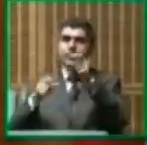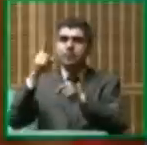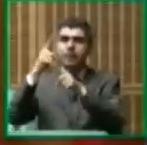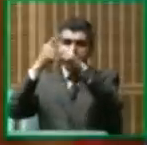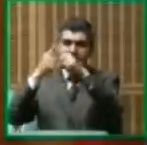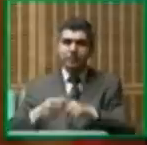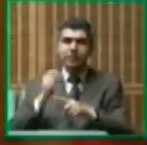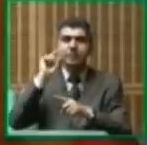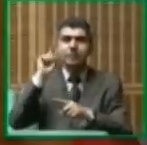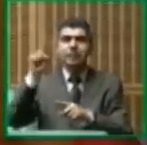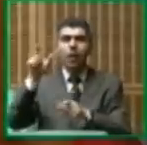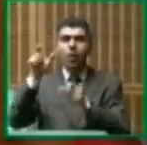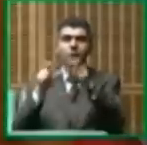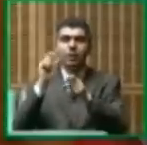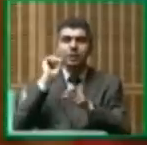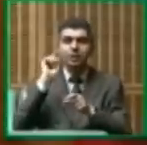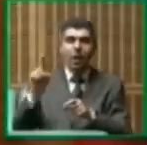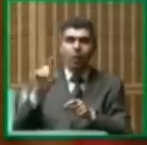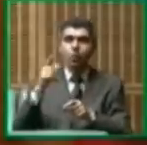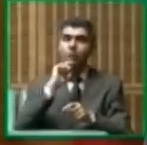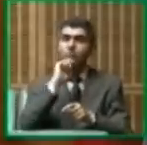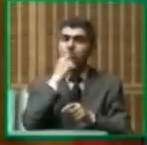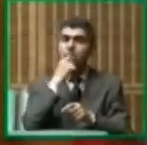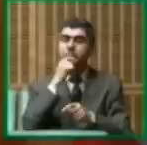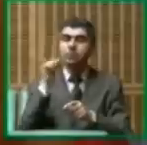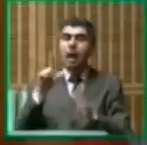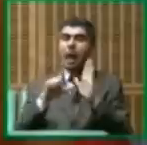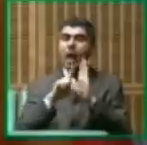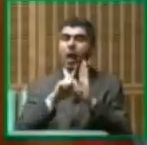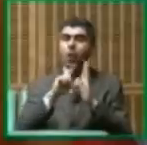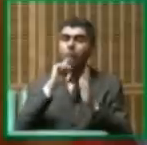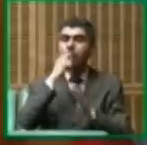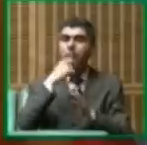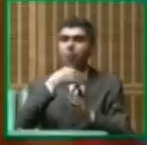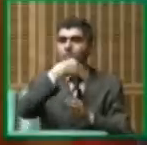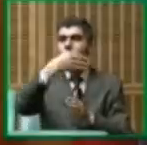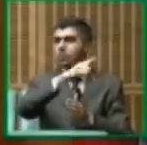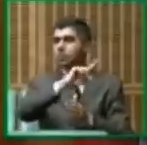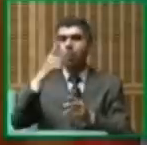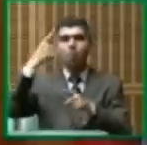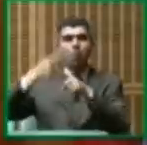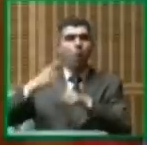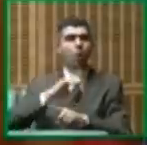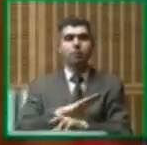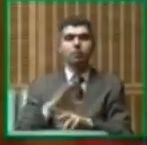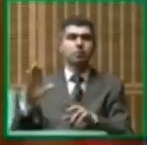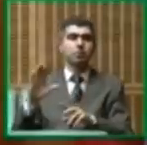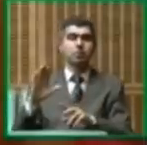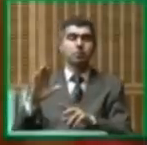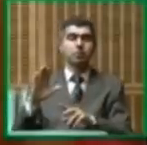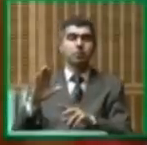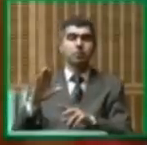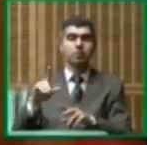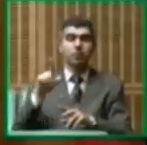الإحصاء بكتمان السر المهني. إذا كان إطار قانوني منظم لهذه العملية الكبرى. طبيعة الحال